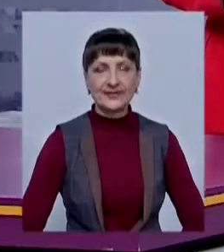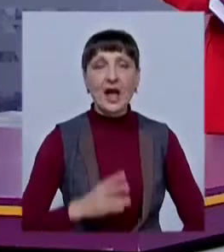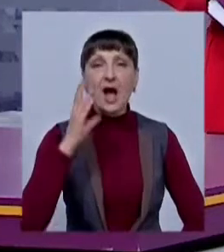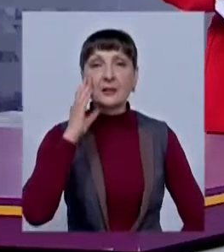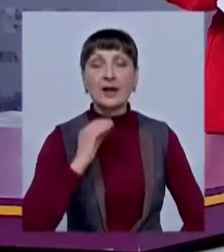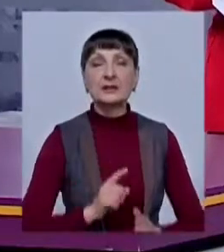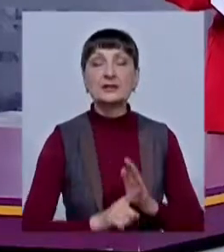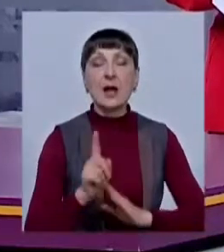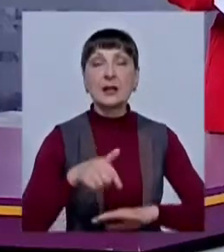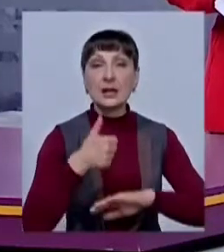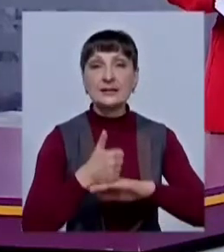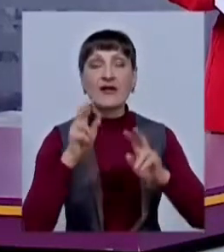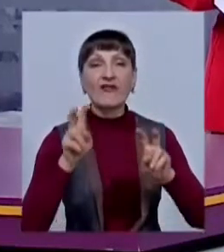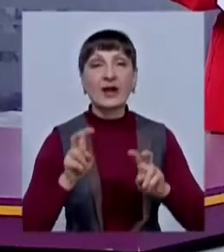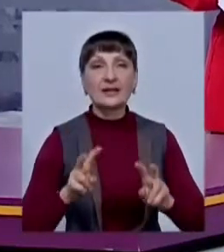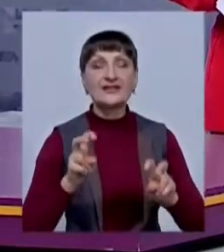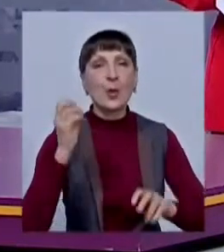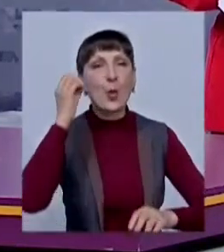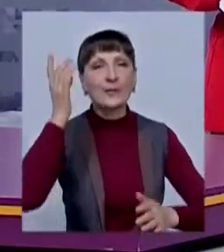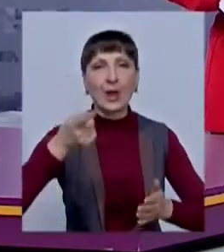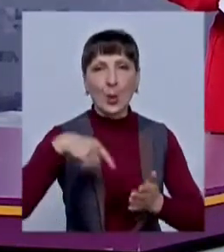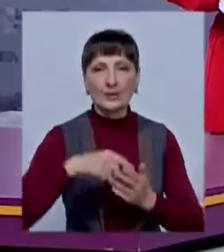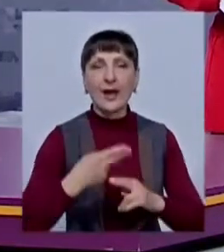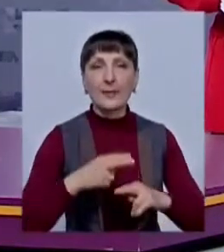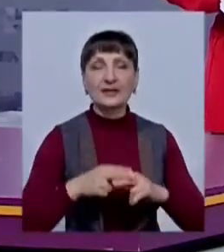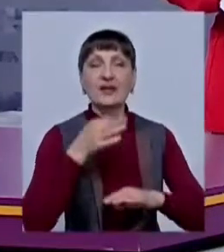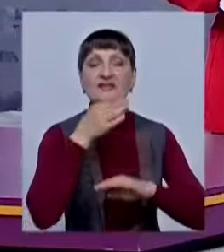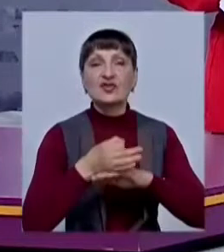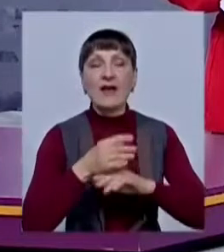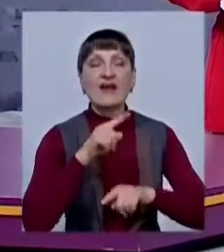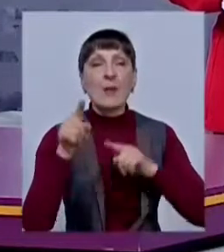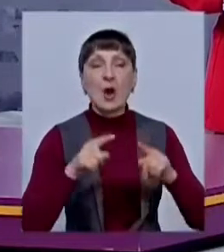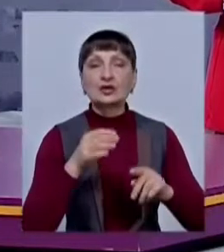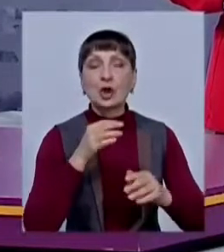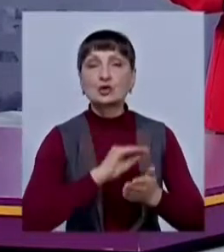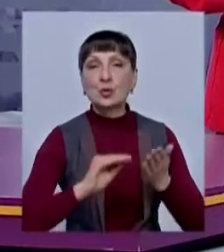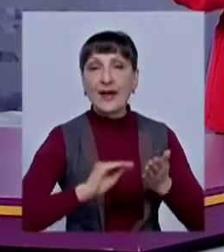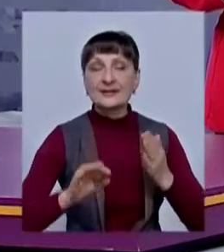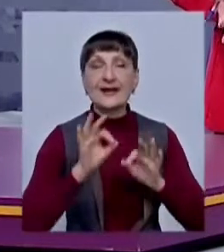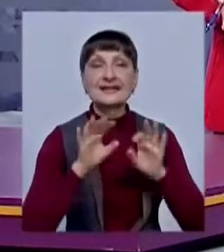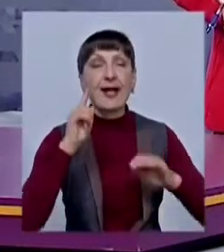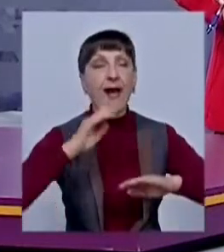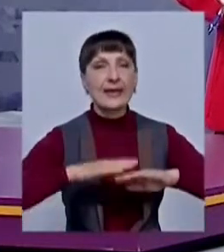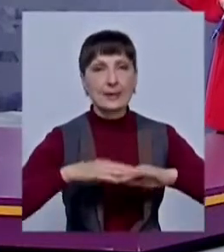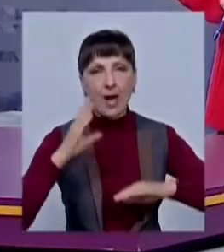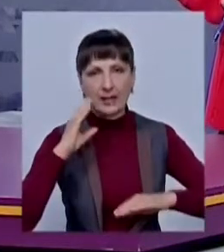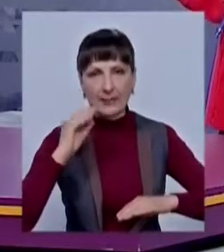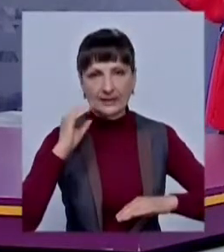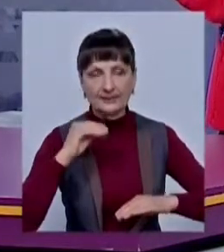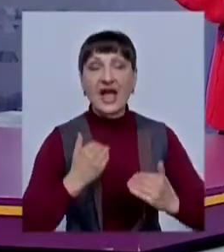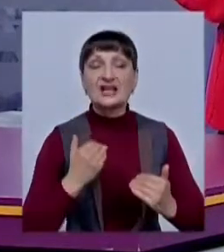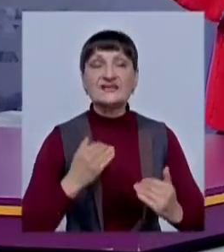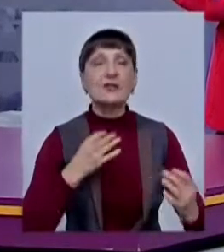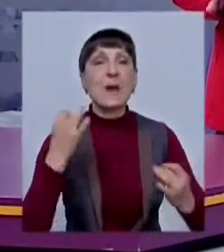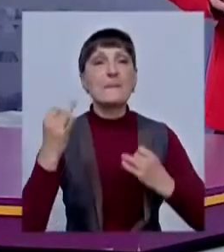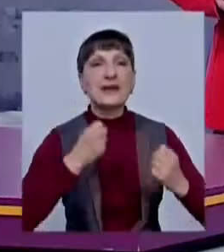Алматы стал лидером в рейтинге умных городов. Об этом, отвечая на вопросы журналистов, рассказал аким Алматы Бакыджан Сагентаев на сегодняшнем